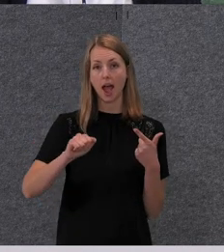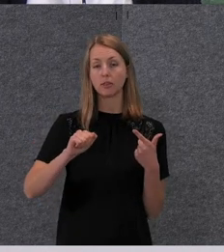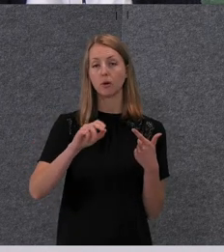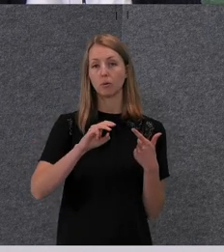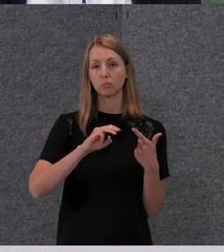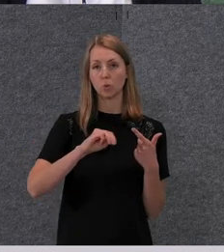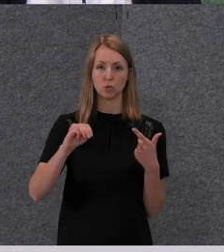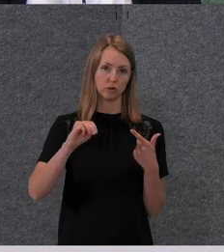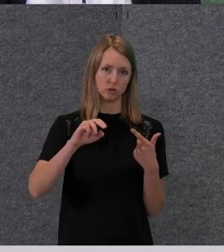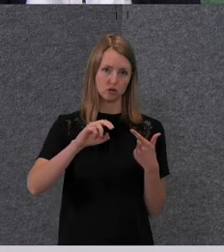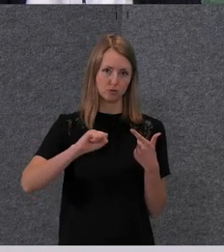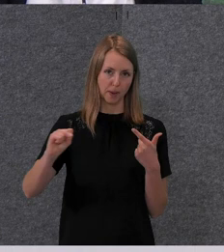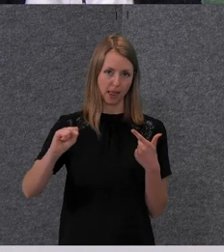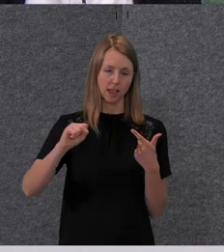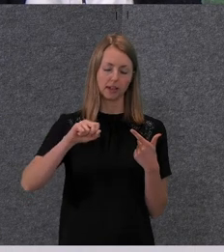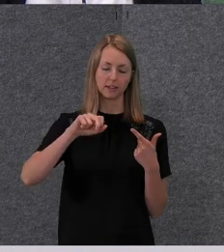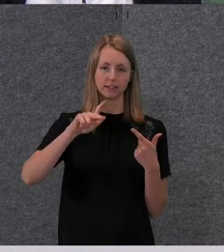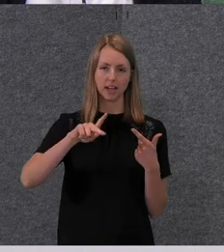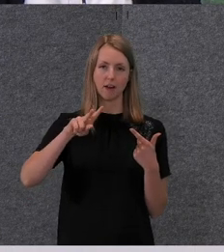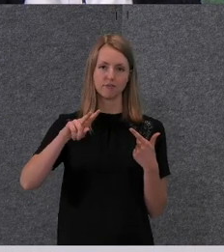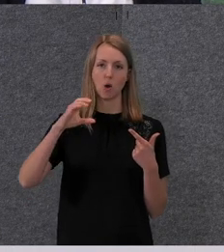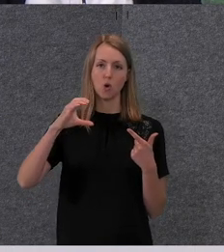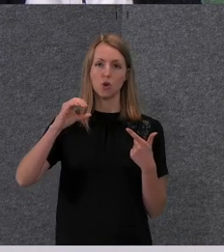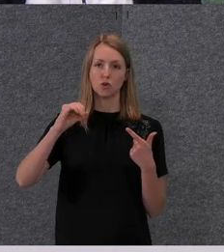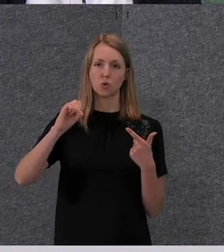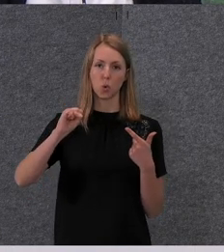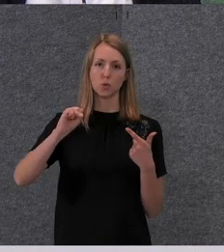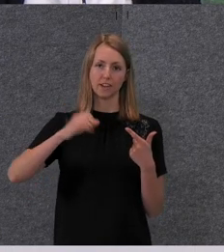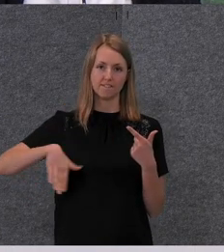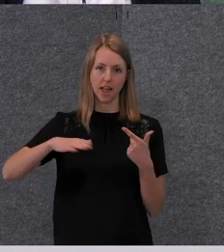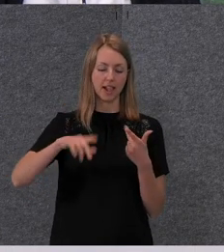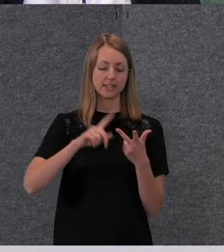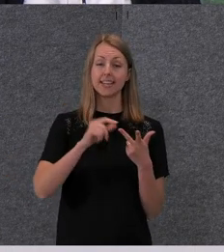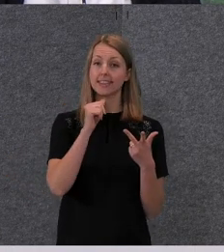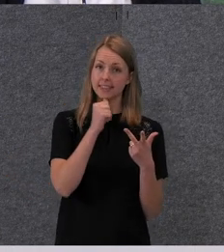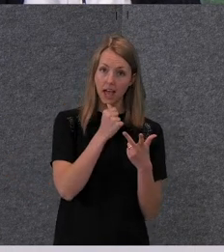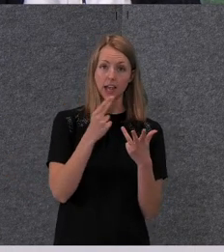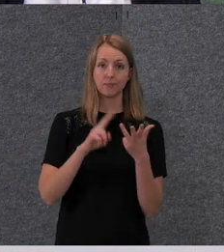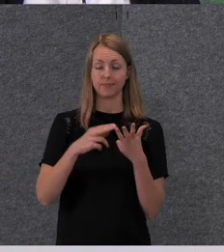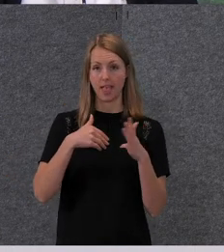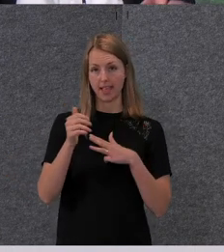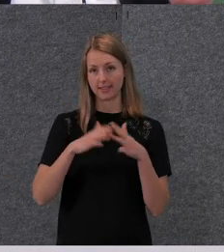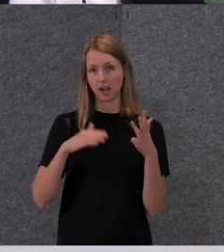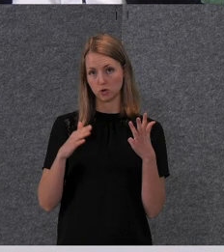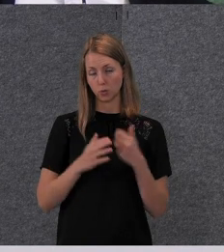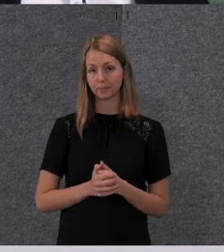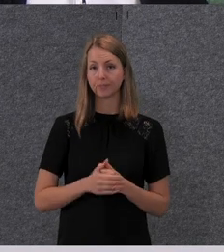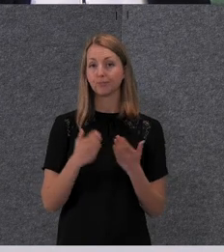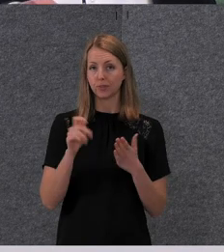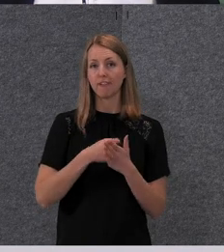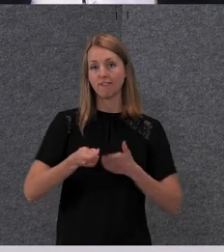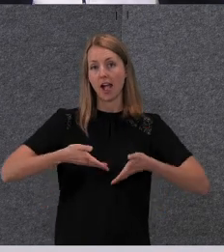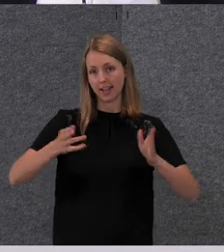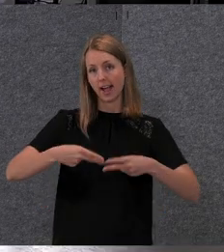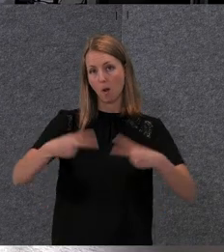Spalleck, KV Coesfeld zu wählen oder mit Nein oder Enthaltung. Der Wahlgang ist eröffnet.